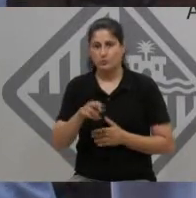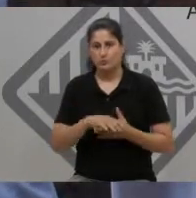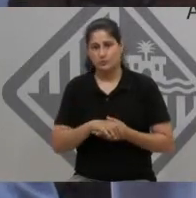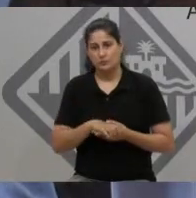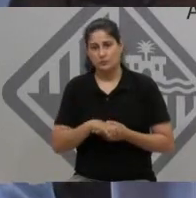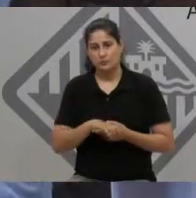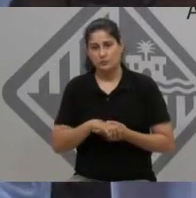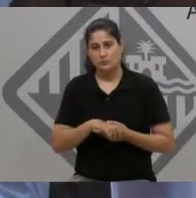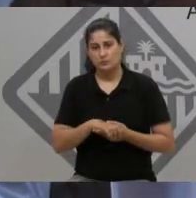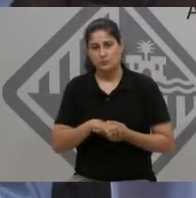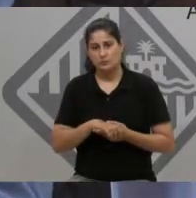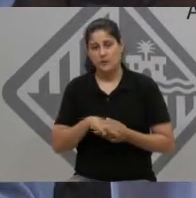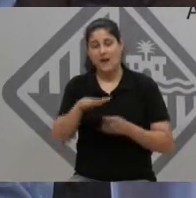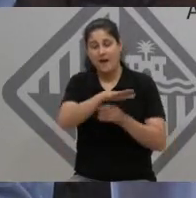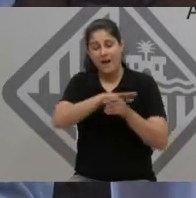les àrees